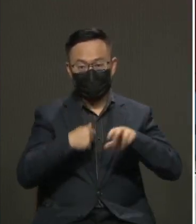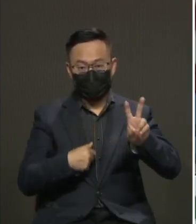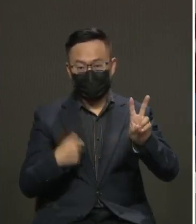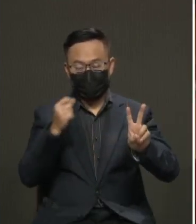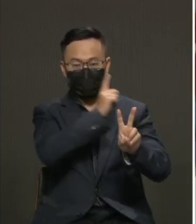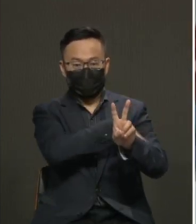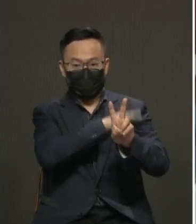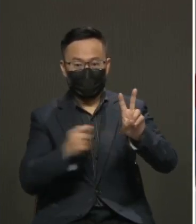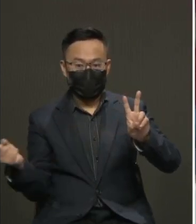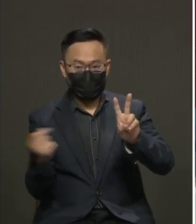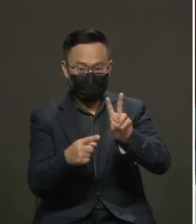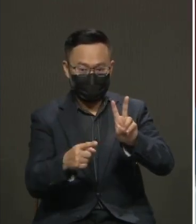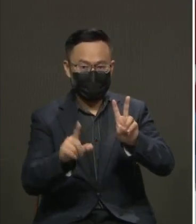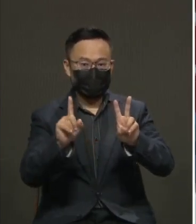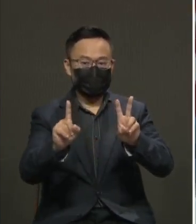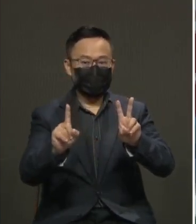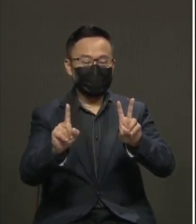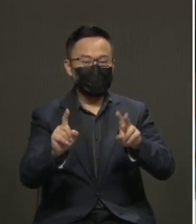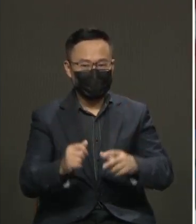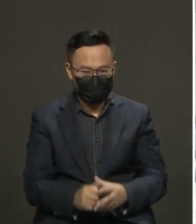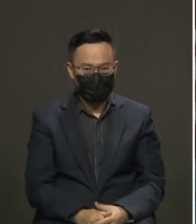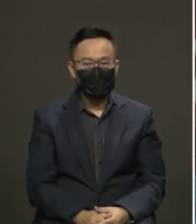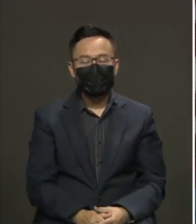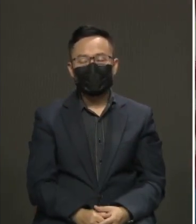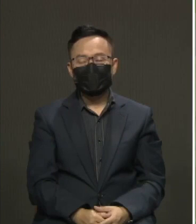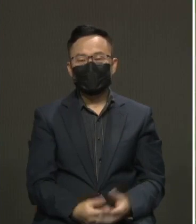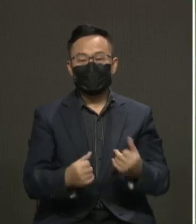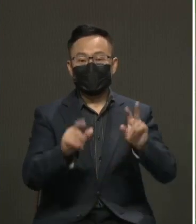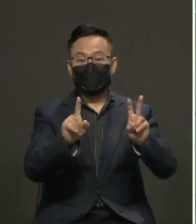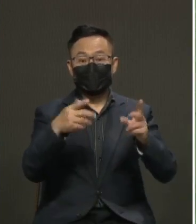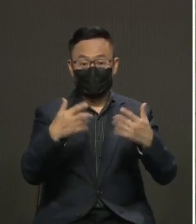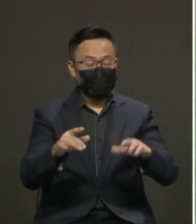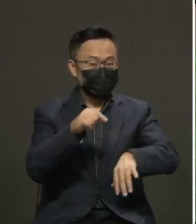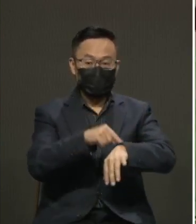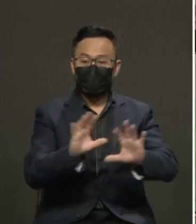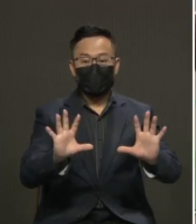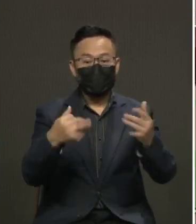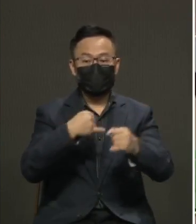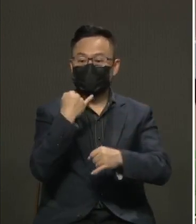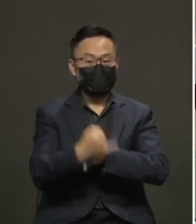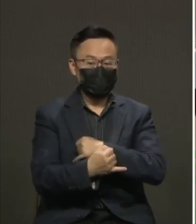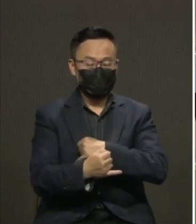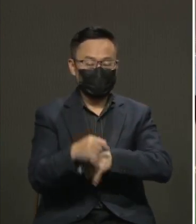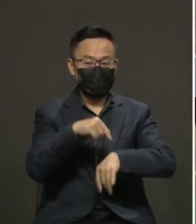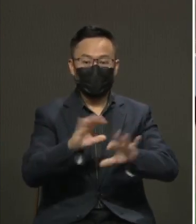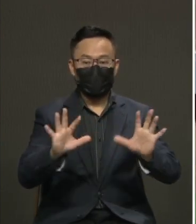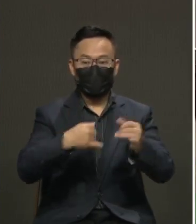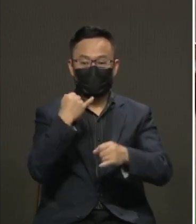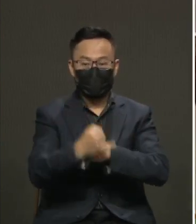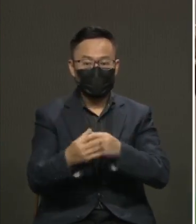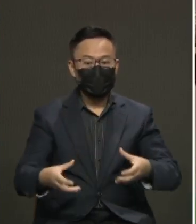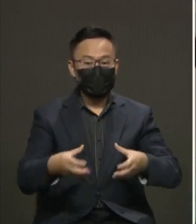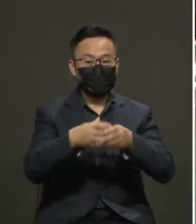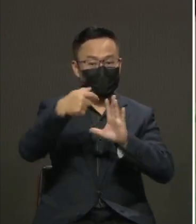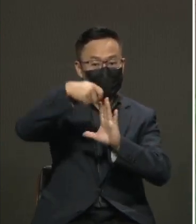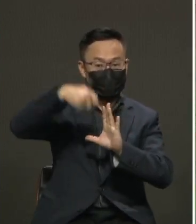ข้าไปนะก็ทำให้หนองบัวตีไข่แตกไล่ขึ้นมาเป็น1-2ค่ะแต่สุดท้ายก็ไม่ทันค่ะจบเกมนะคะเป็นทางนครราช